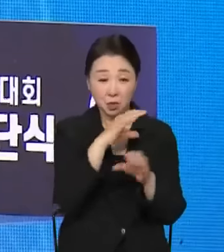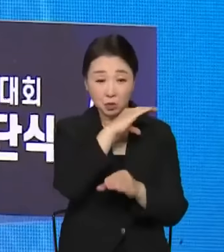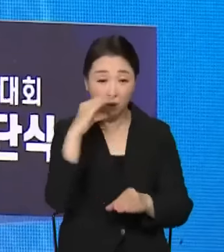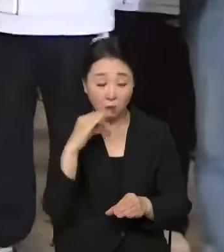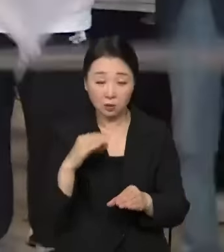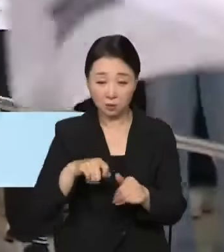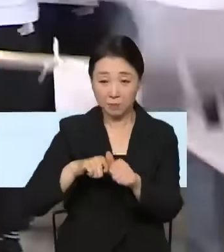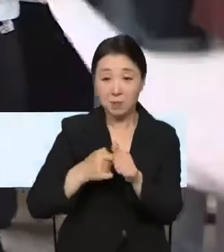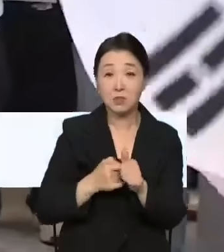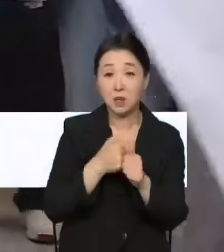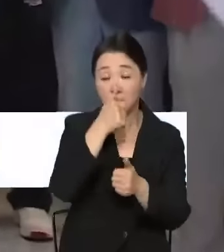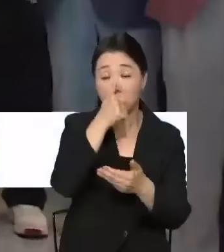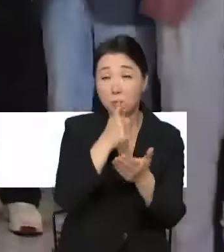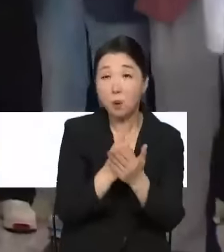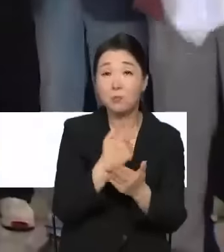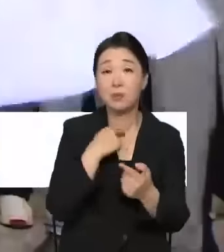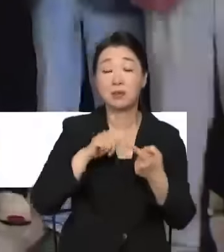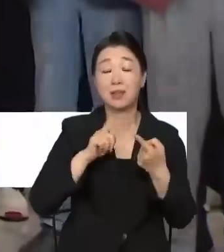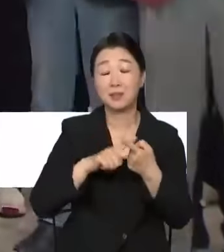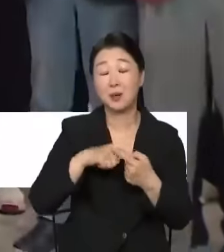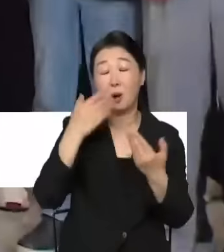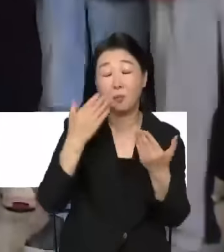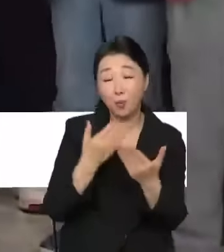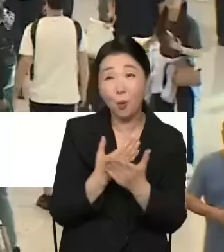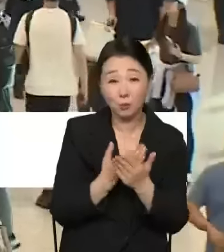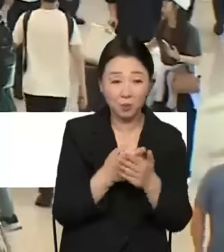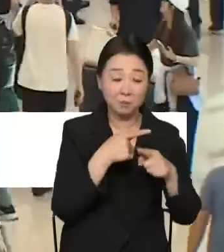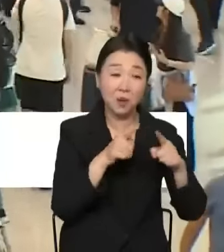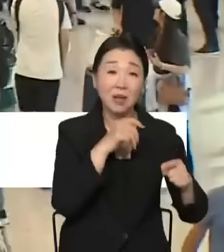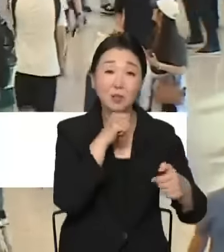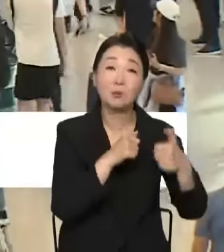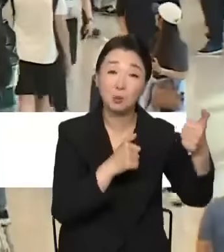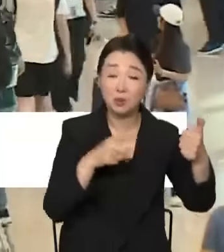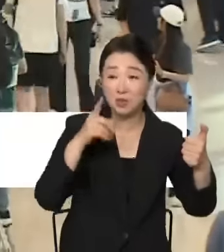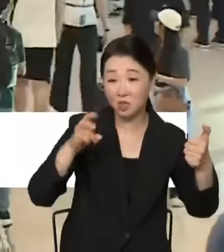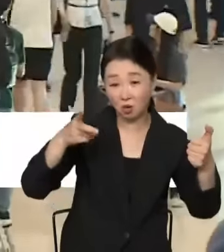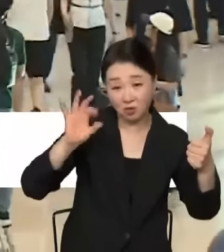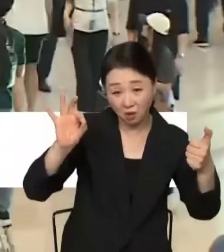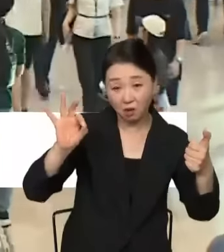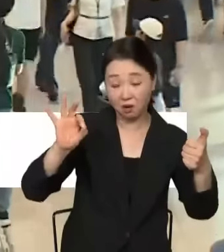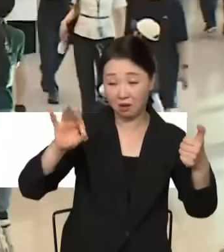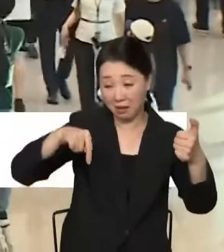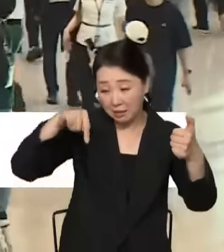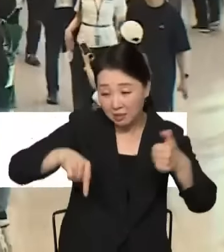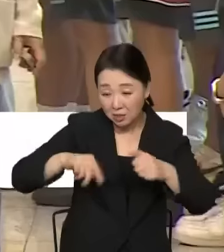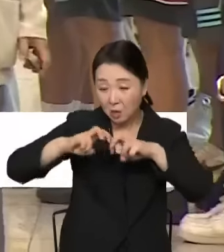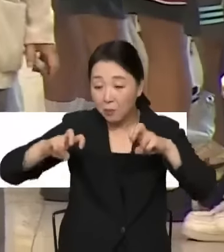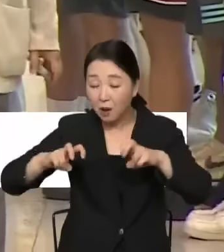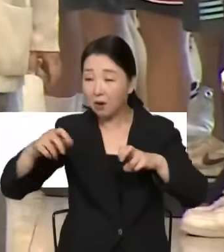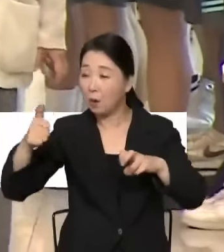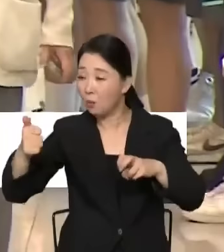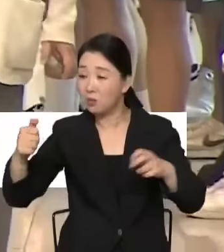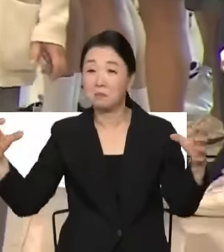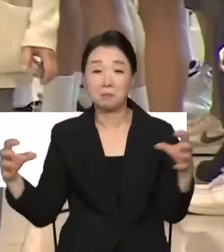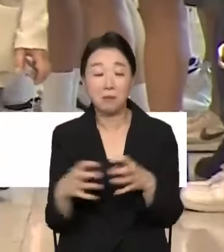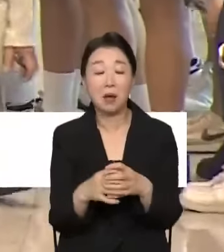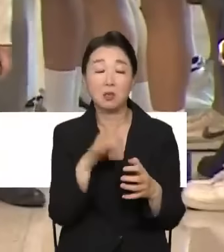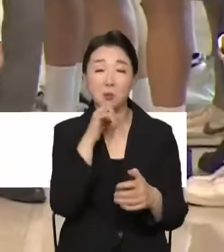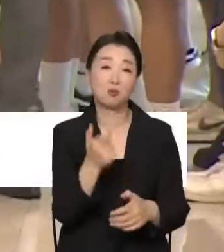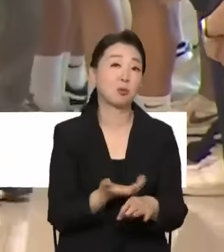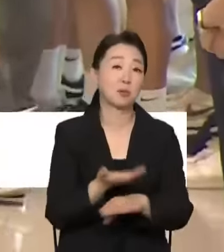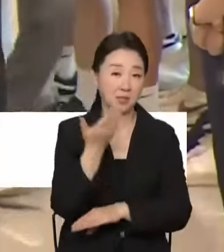개인 범죄 사실 여부 등으로 매겨지는 정량 평가 50점, 그리고 정성 평가 50점을 합하는 최종 점수에서 최소 60점